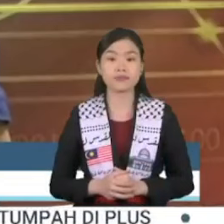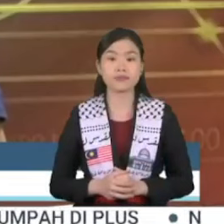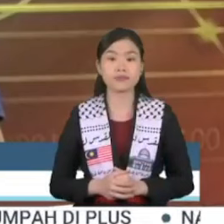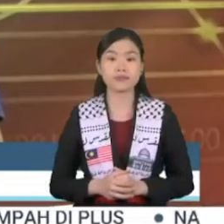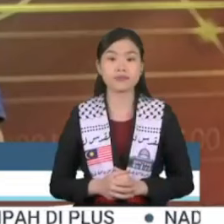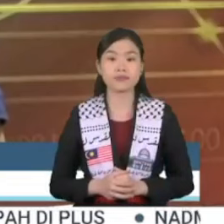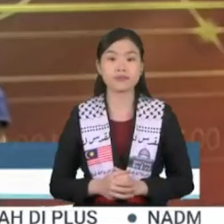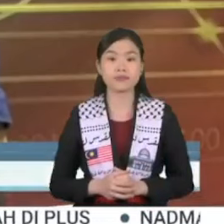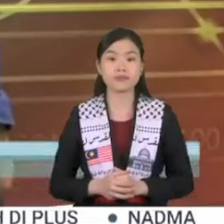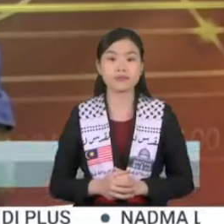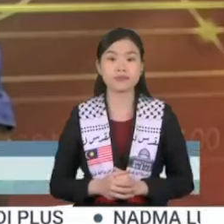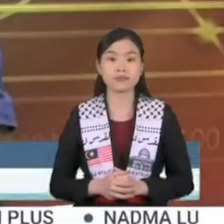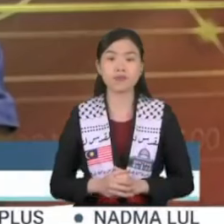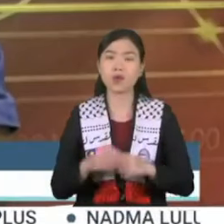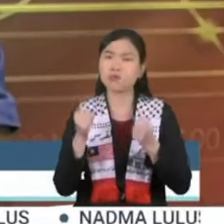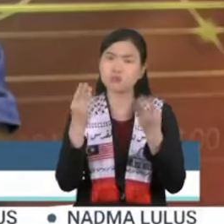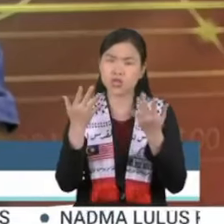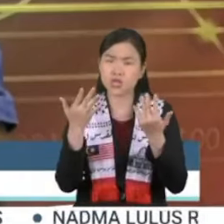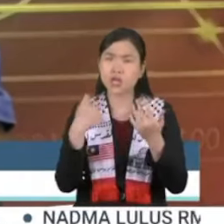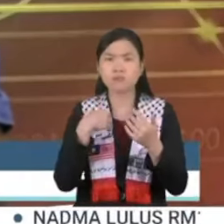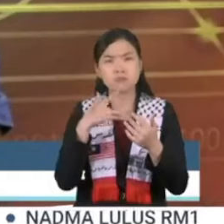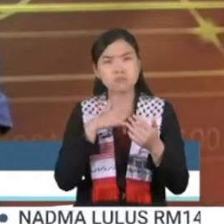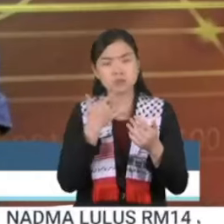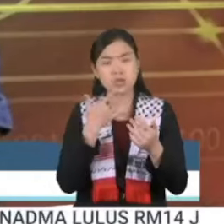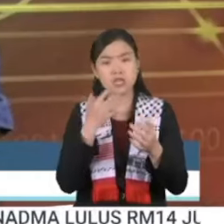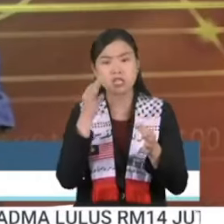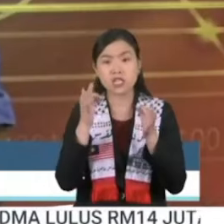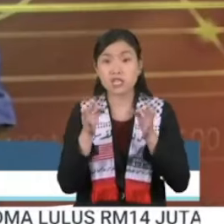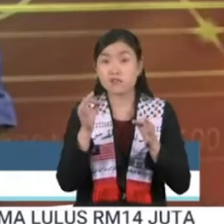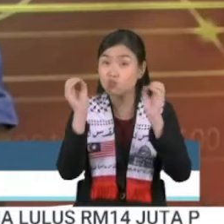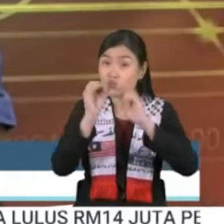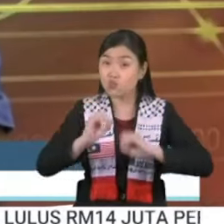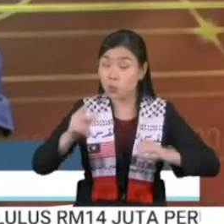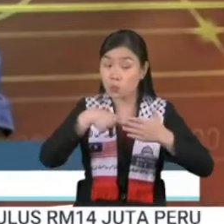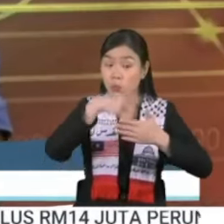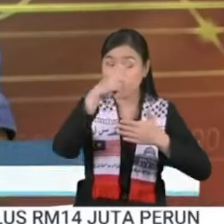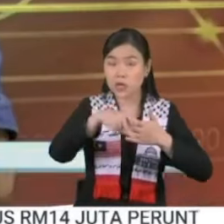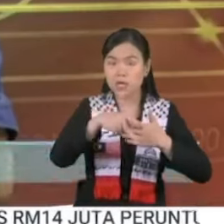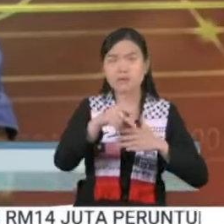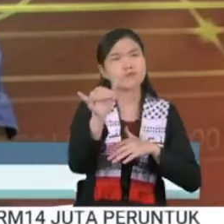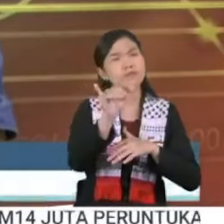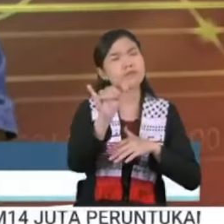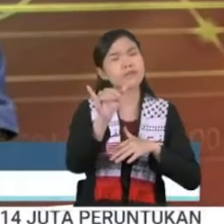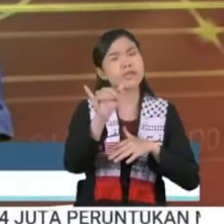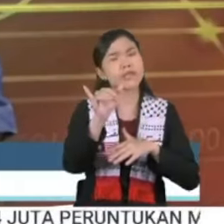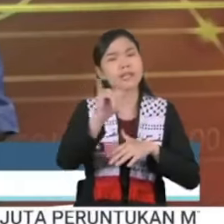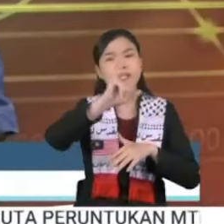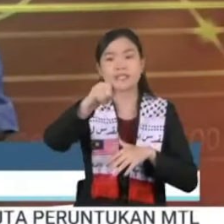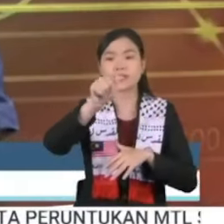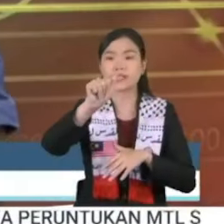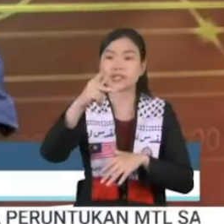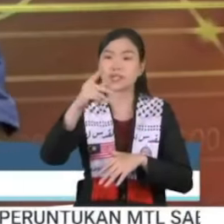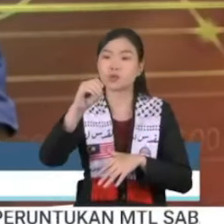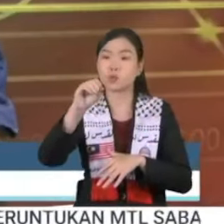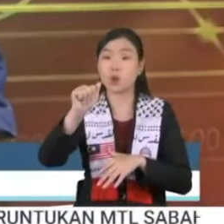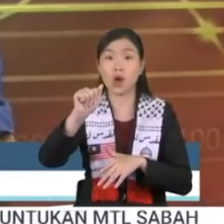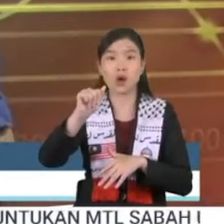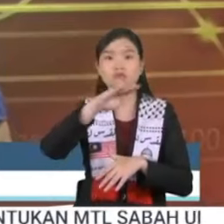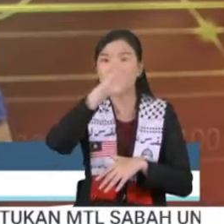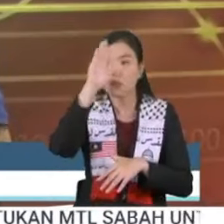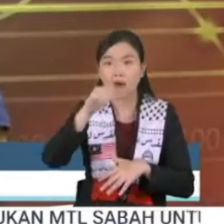Sebab tu ada yang kita merasakan bahawa bila kita tidak ada program seperti ini, seolah-olah macam Jakoa tidak membantu.